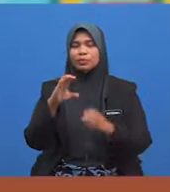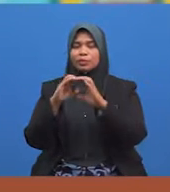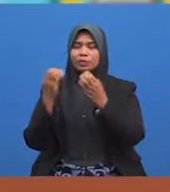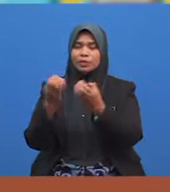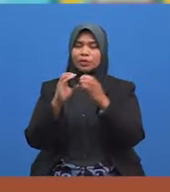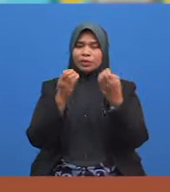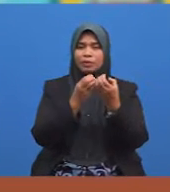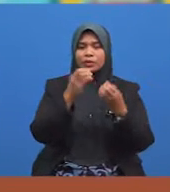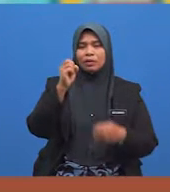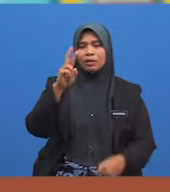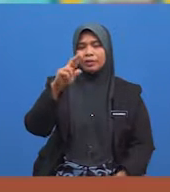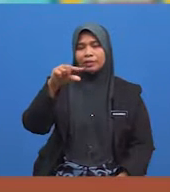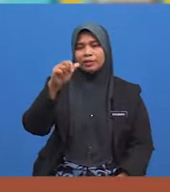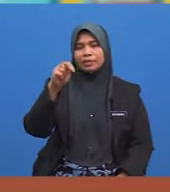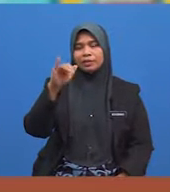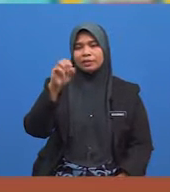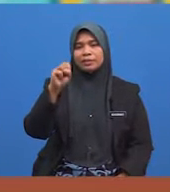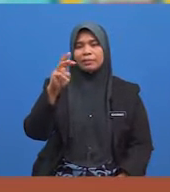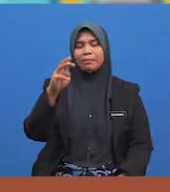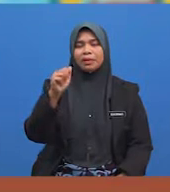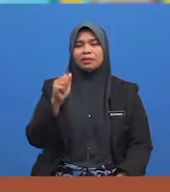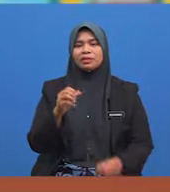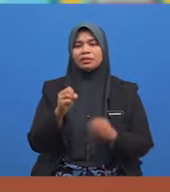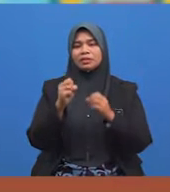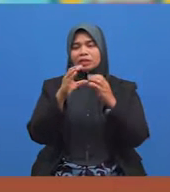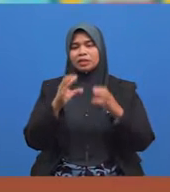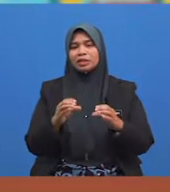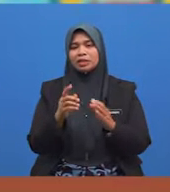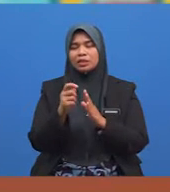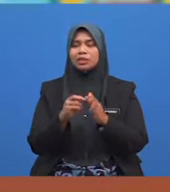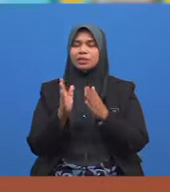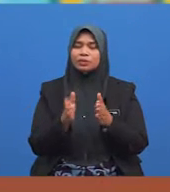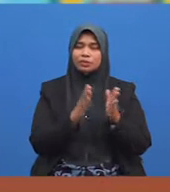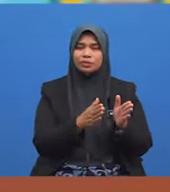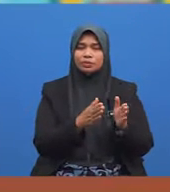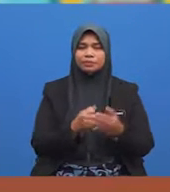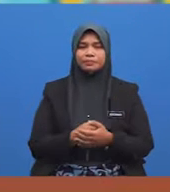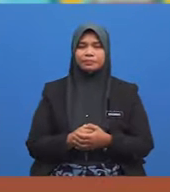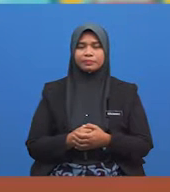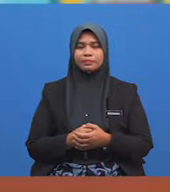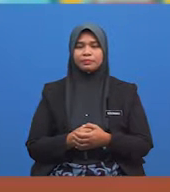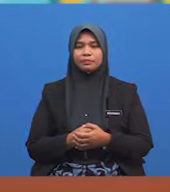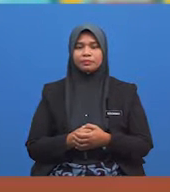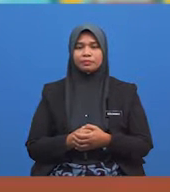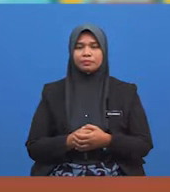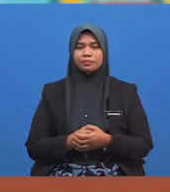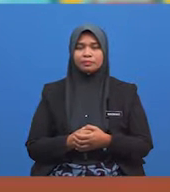mengelaskan organisma-organisma secara sistematik berdasarkan persamaan dan